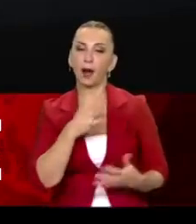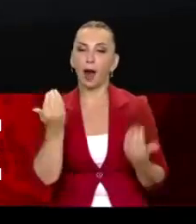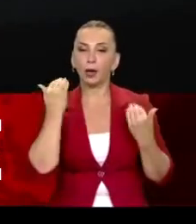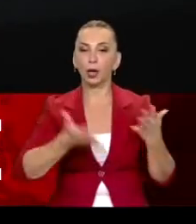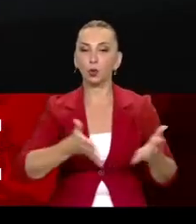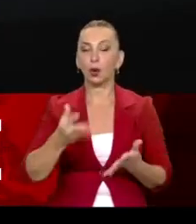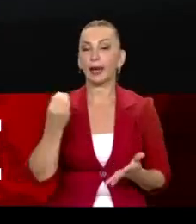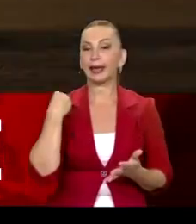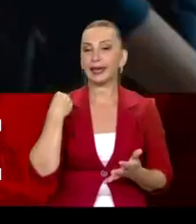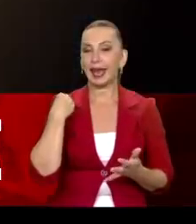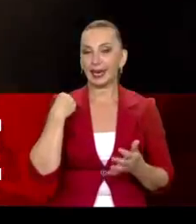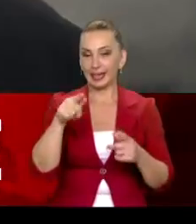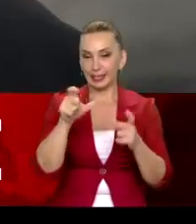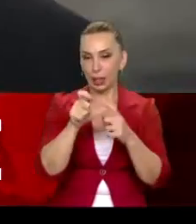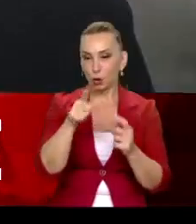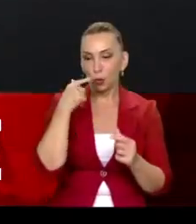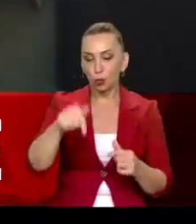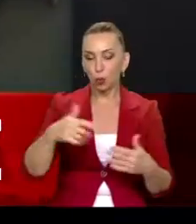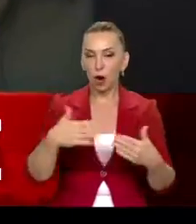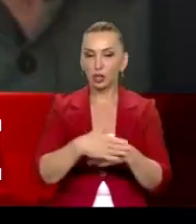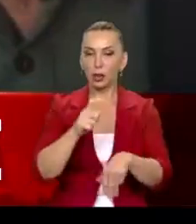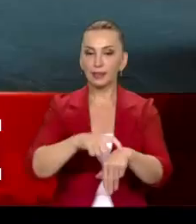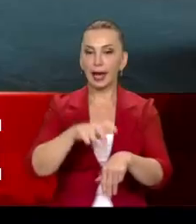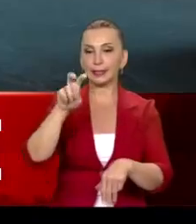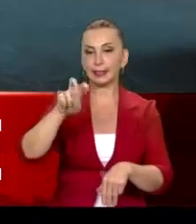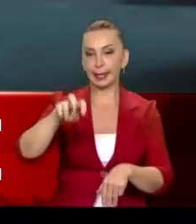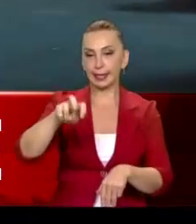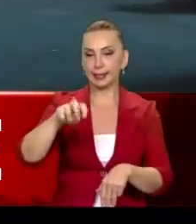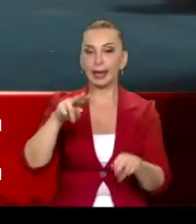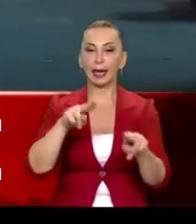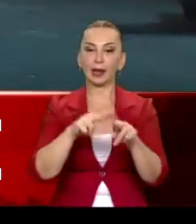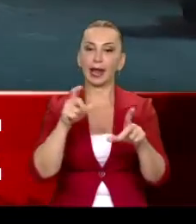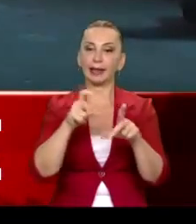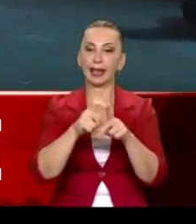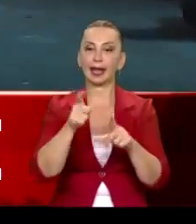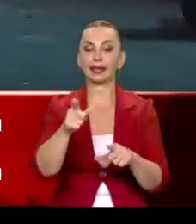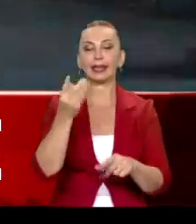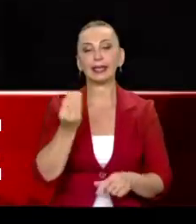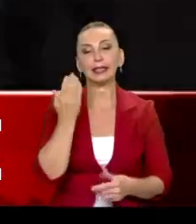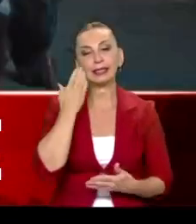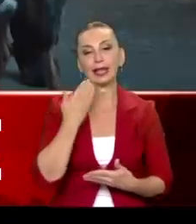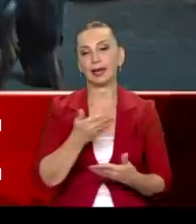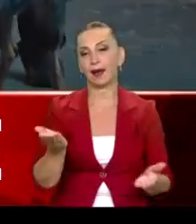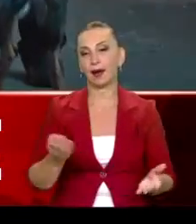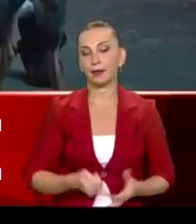Sokaklar yeni sezonuyla bu akşam saat 8'de Kanal D'de.